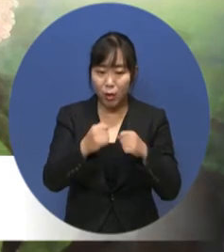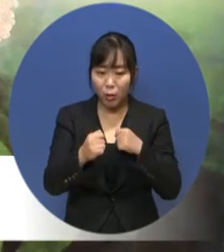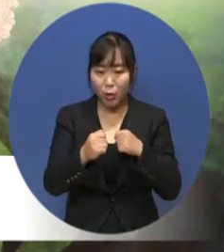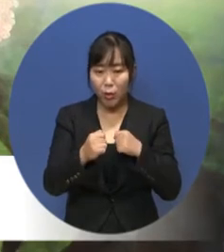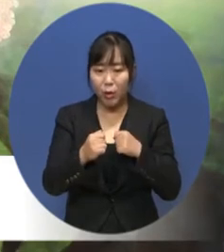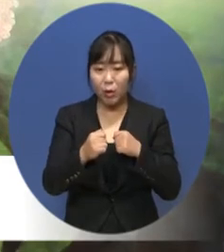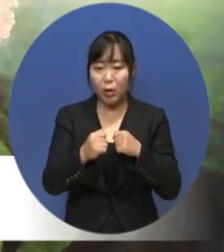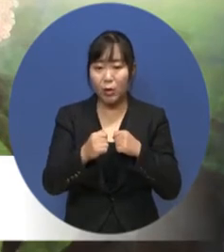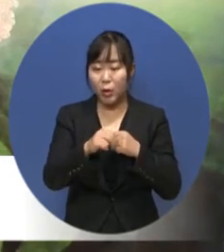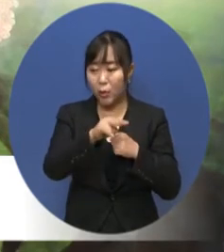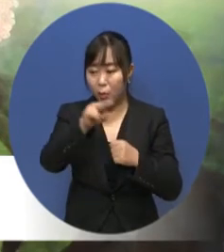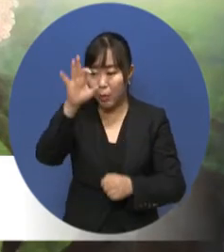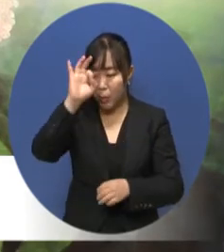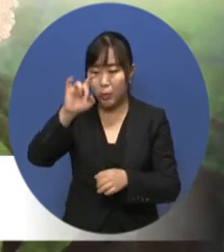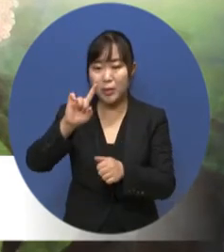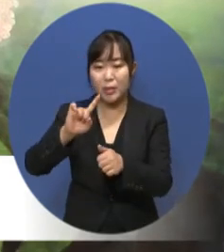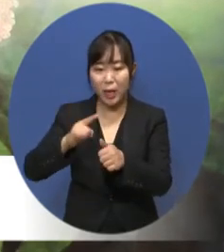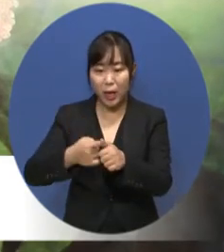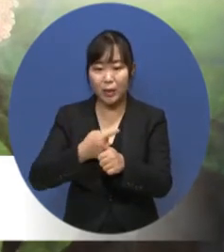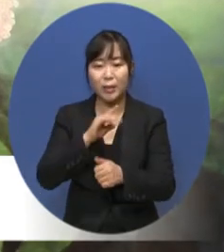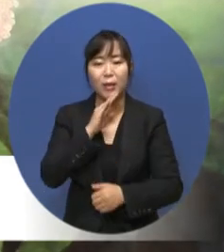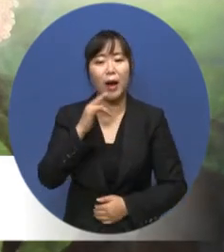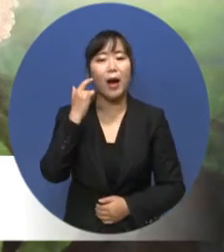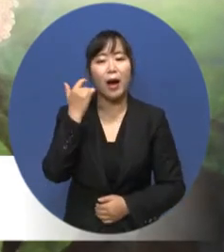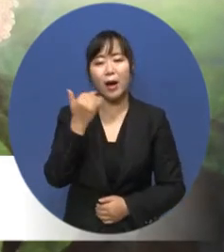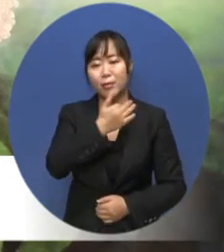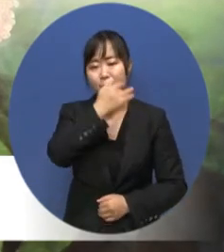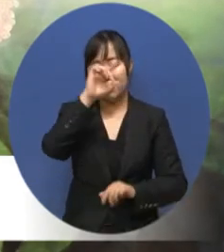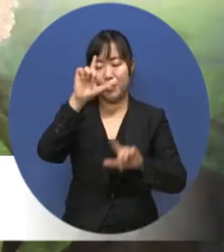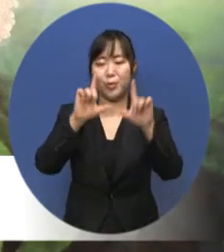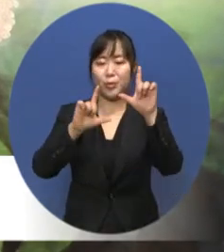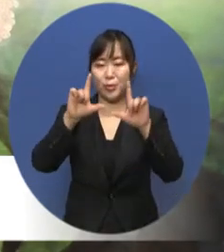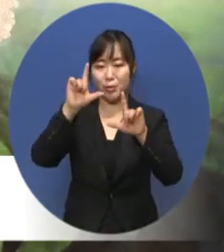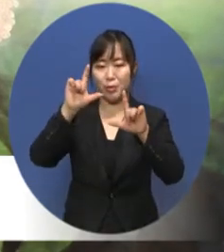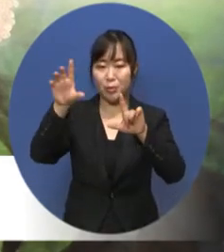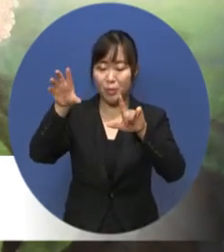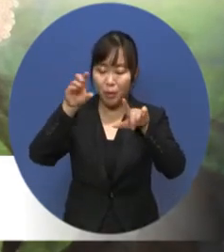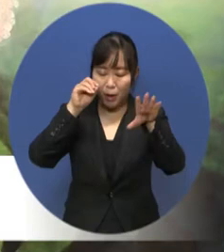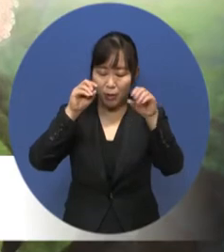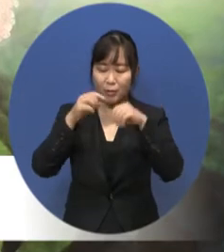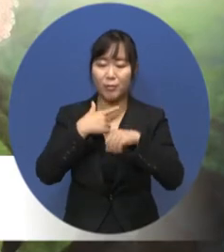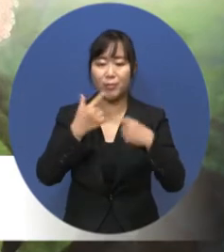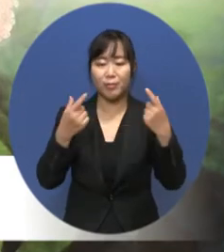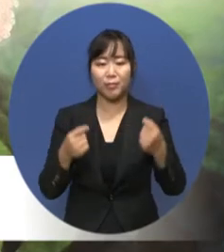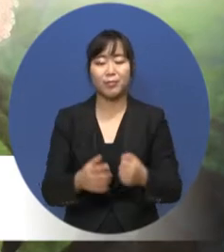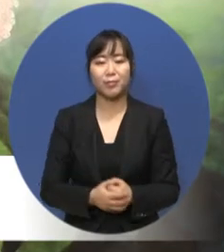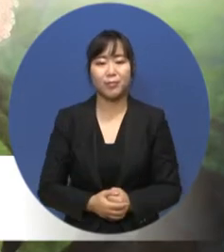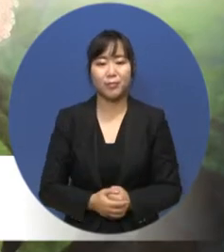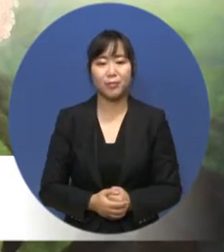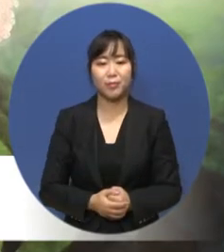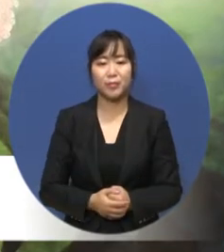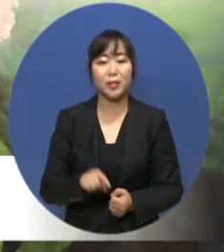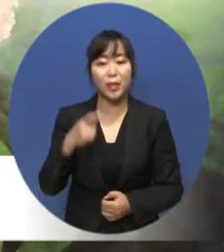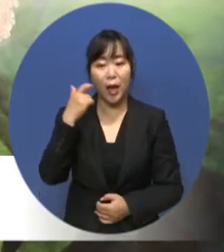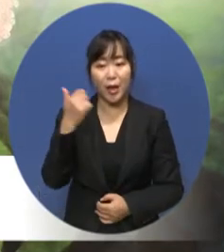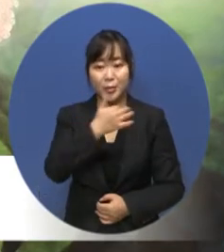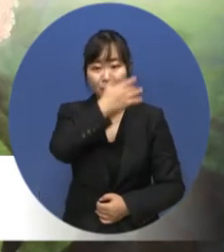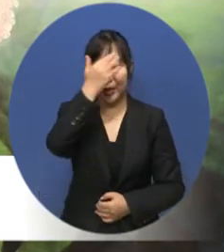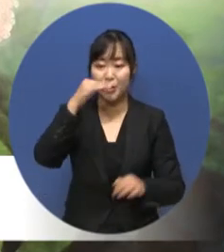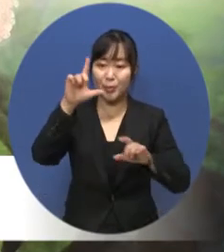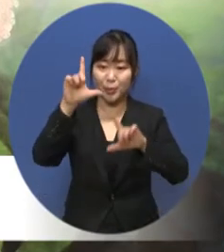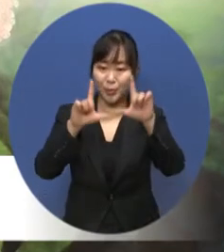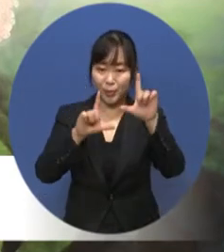마주한 자연들이 너무나 아름다운 모습으로 찾아와주곤 했습니다. 그 아름다운